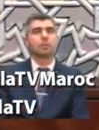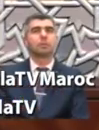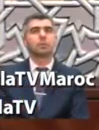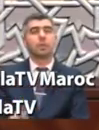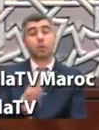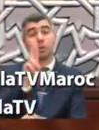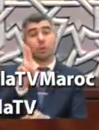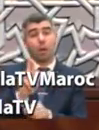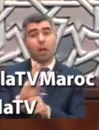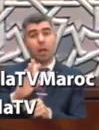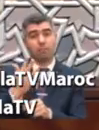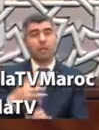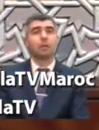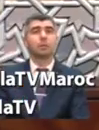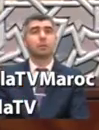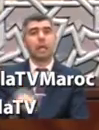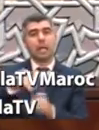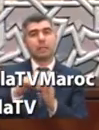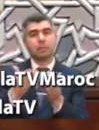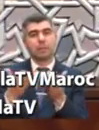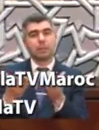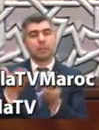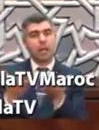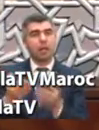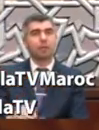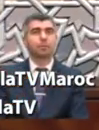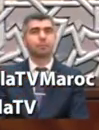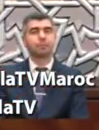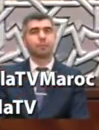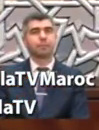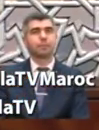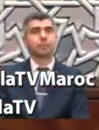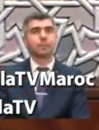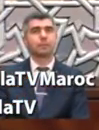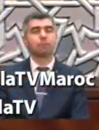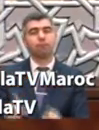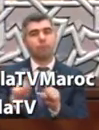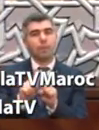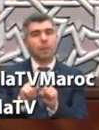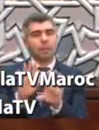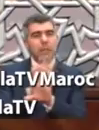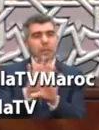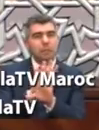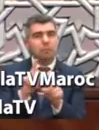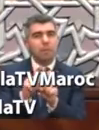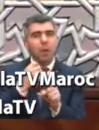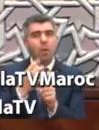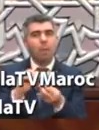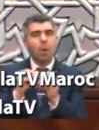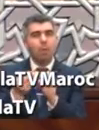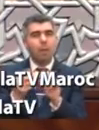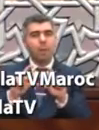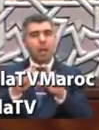ننتقل للسؤال الخامس في هذا القطاع للفريق الاستقلالي الوحدة والتعادلية عن الاختلالات التي تعترض تطبيق نظام المساعدة الطبية